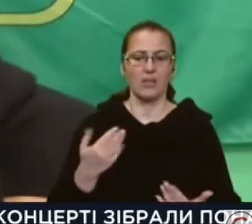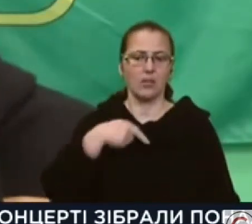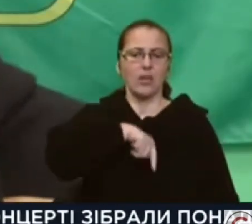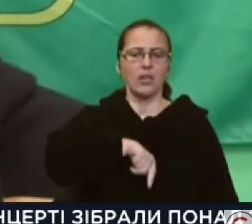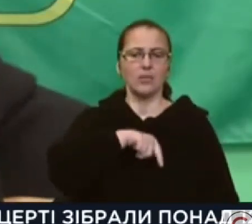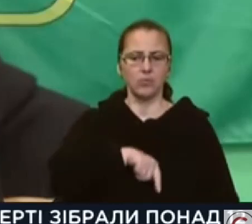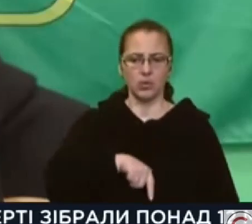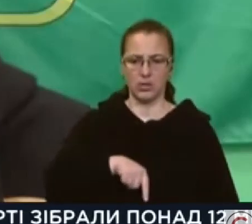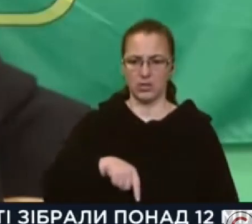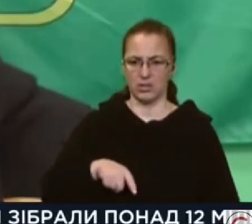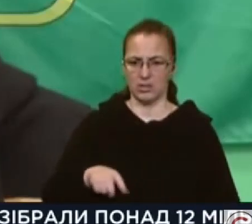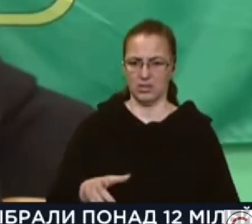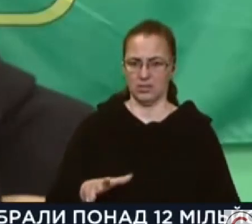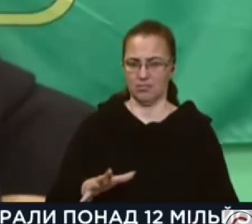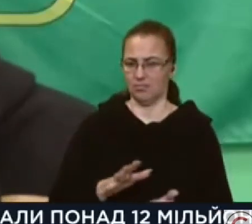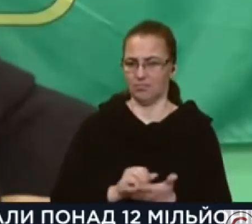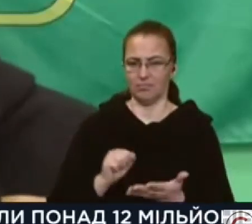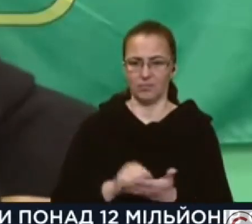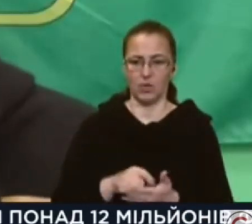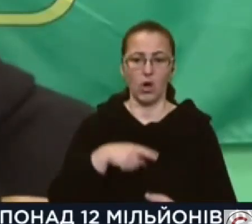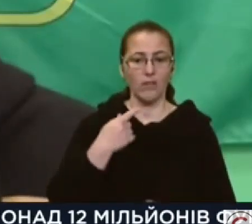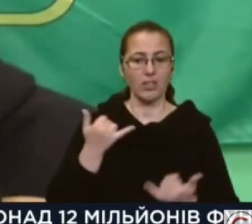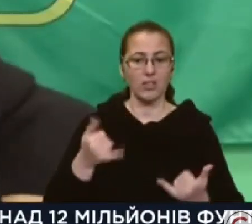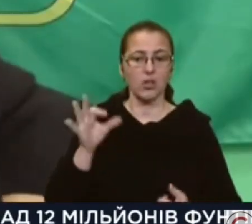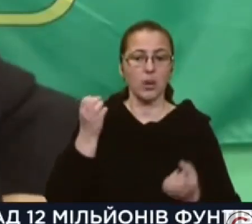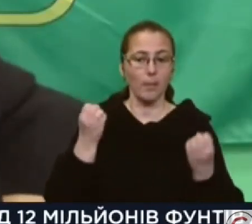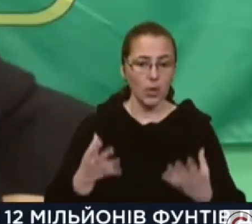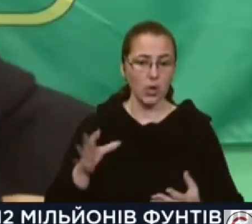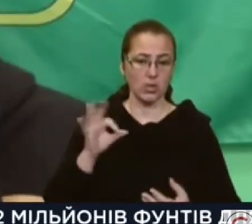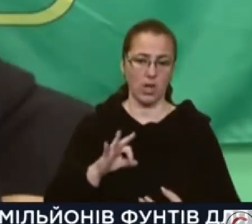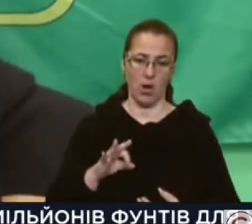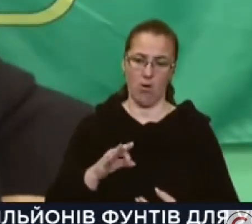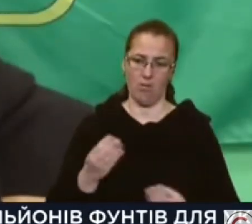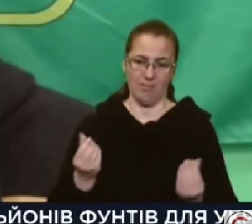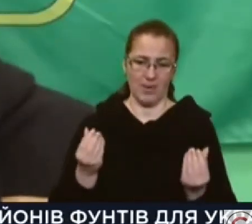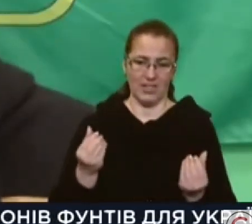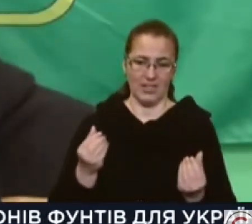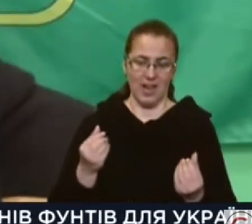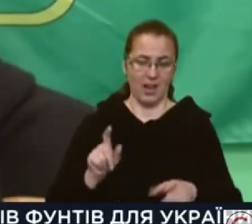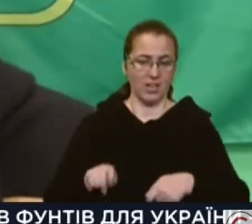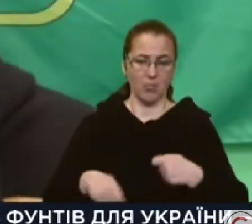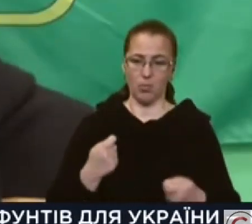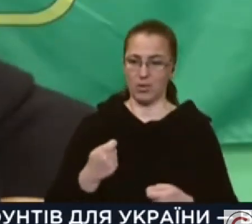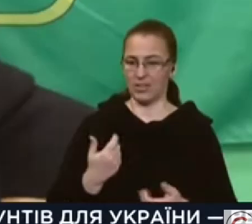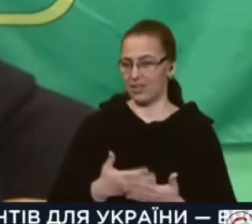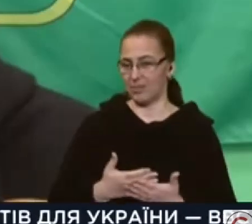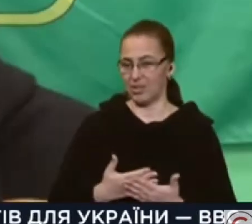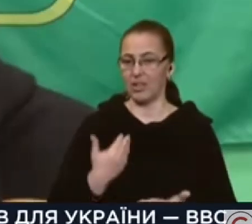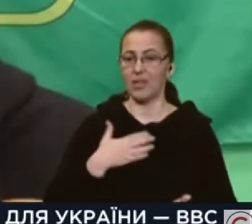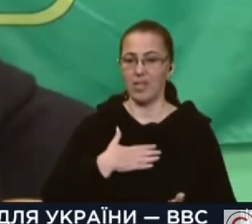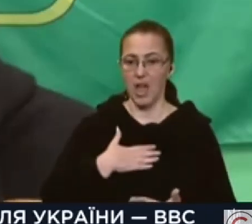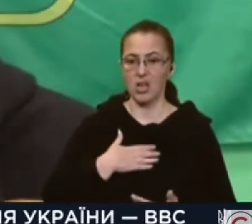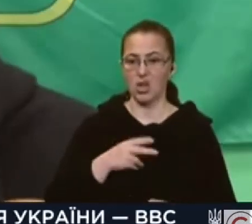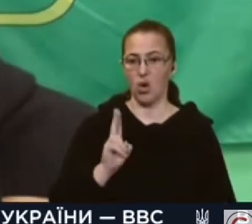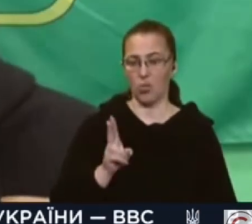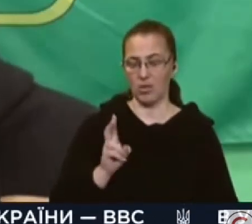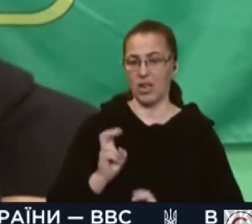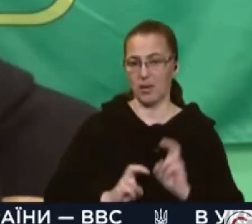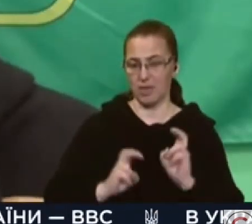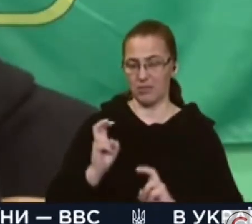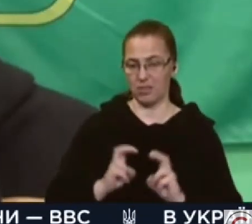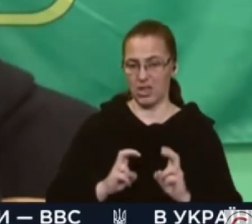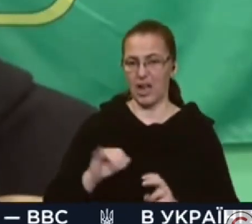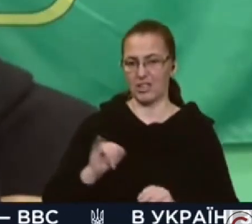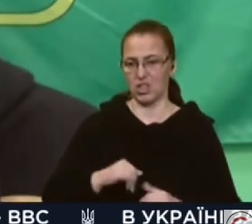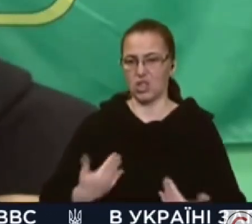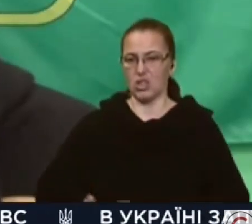моральности покалечено. Поэтому говорить сегодня просто о материальном ущербе, допустим, даже наших коммунальных предприятий